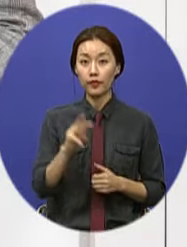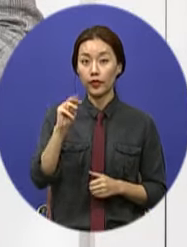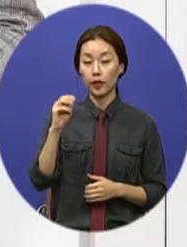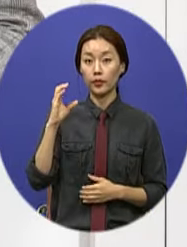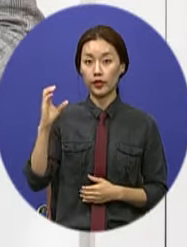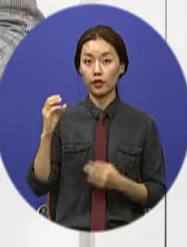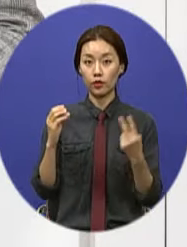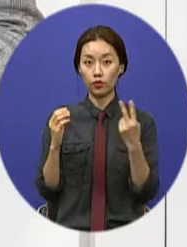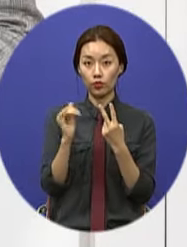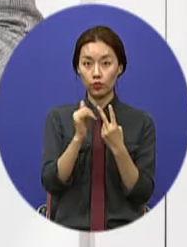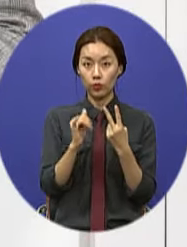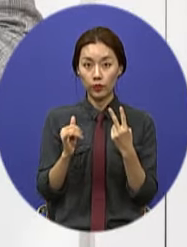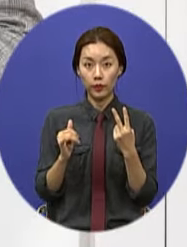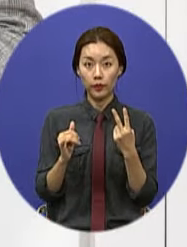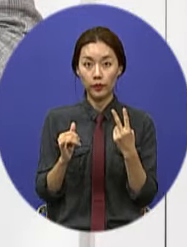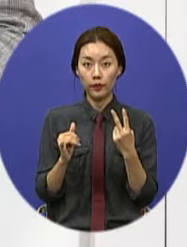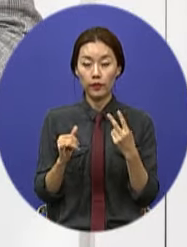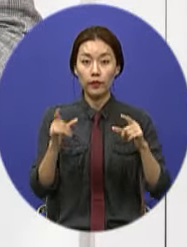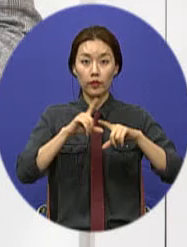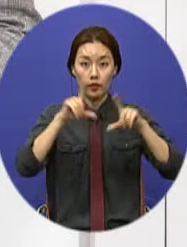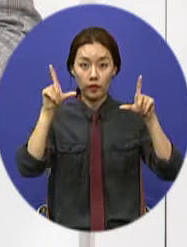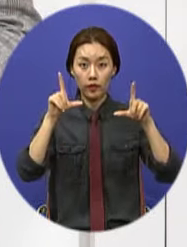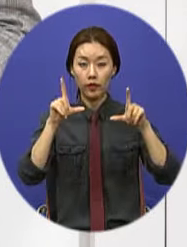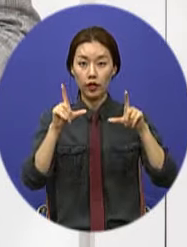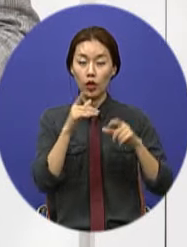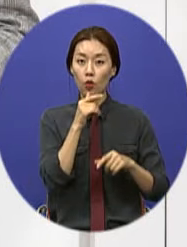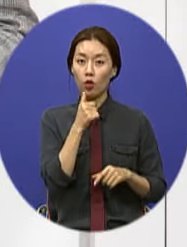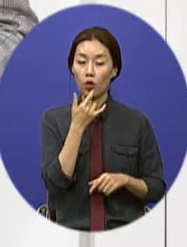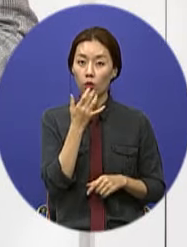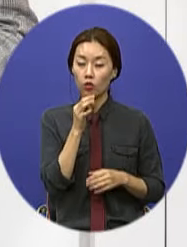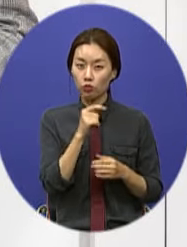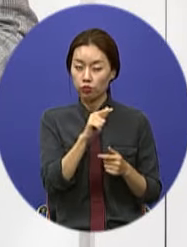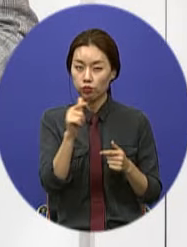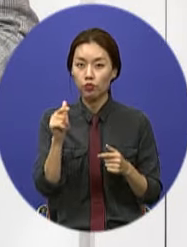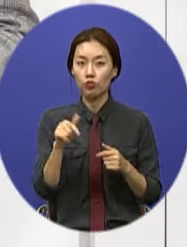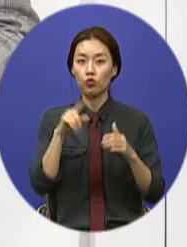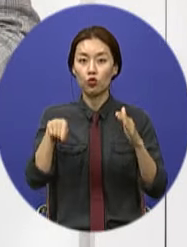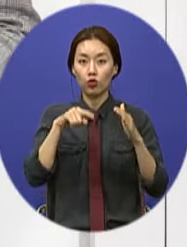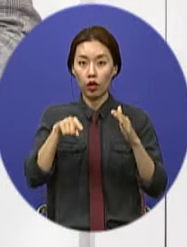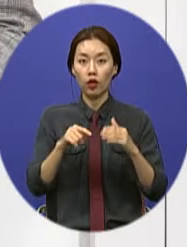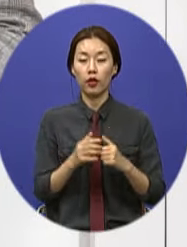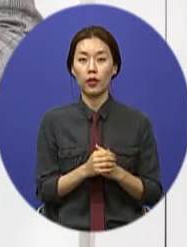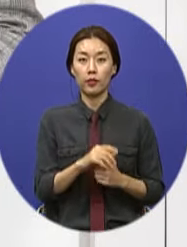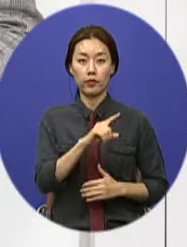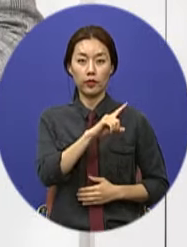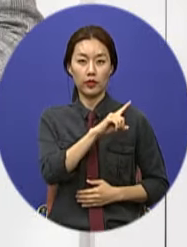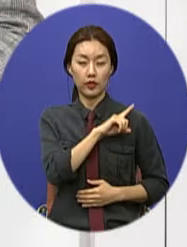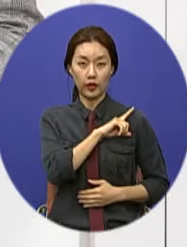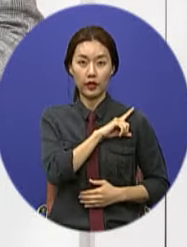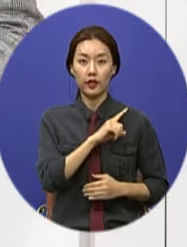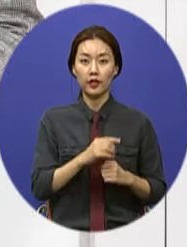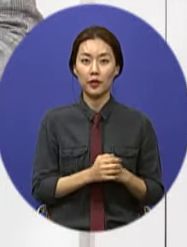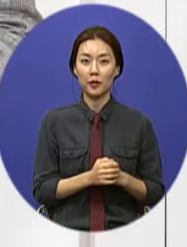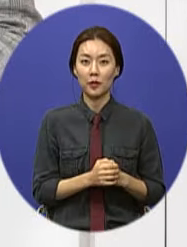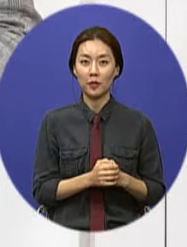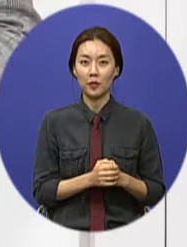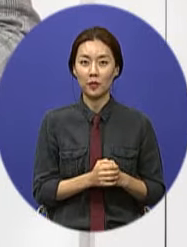그 주일 날마다 나오는데 네. 그 중에서 그 제일 그